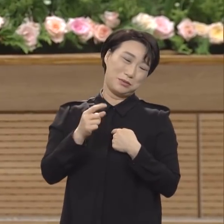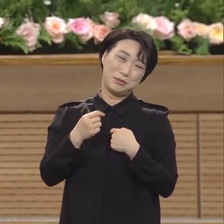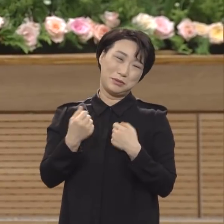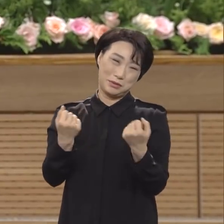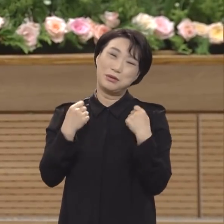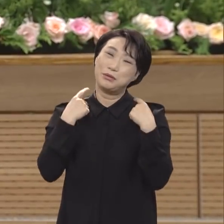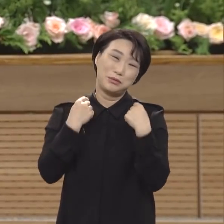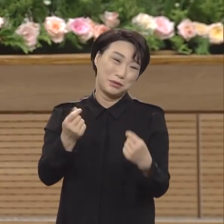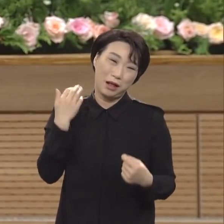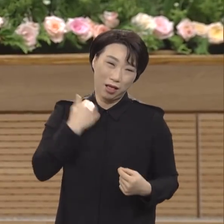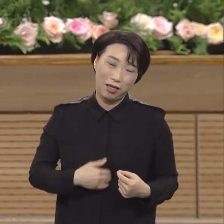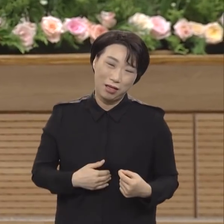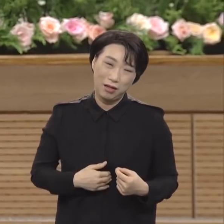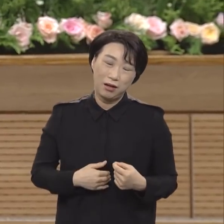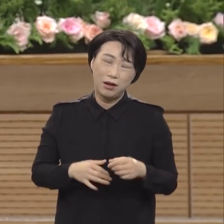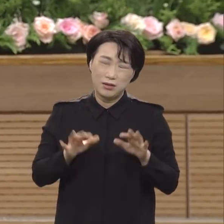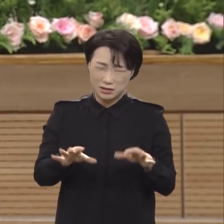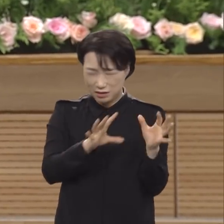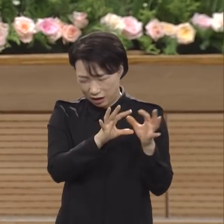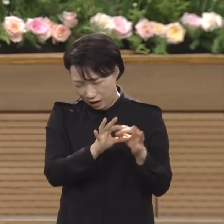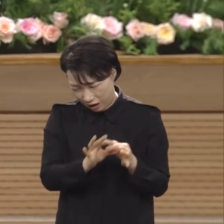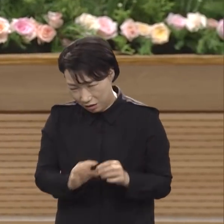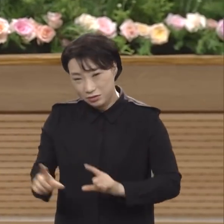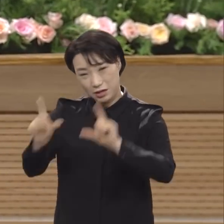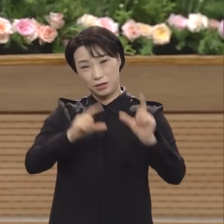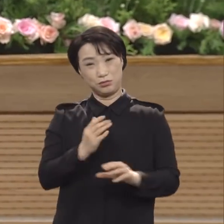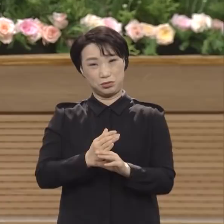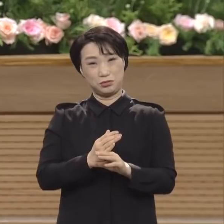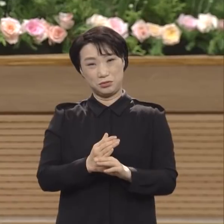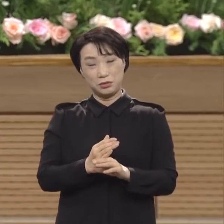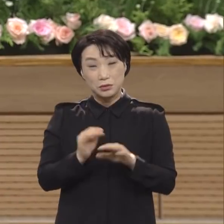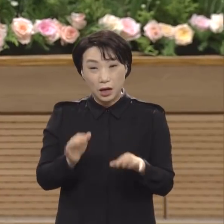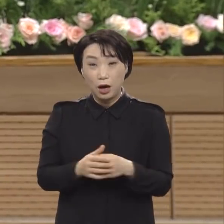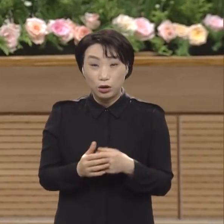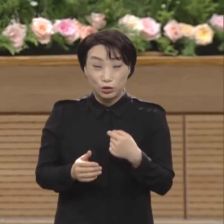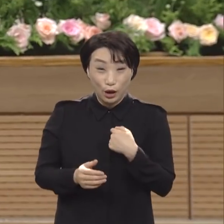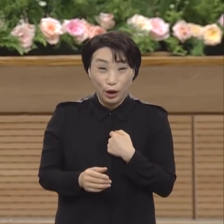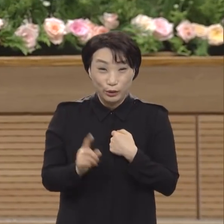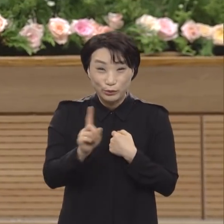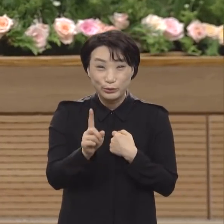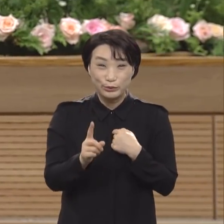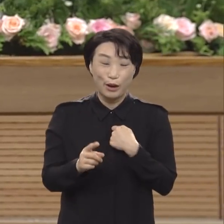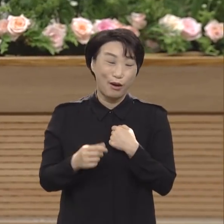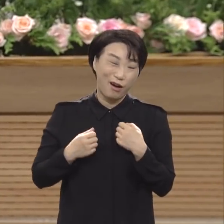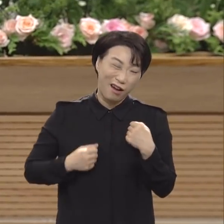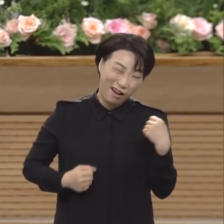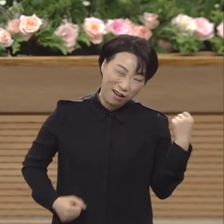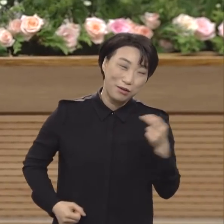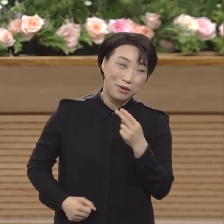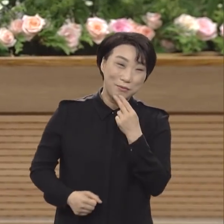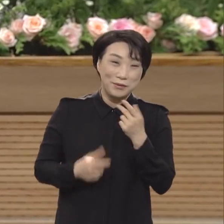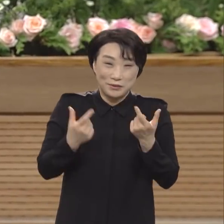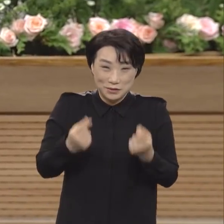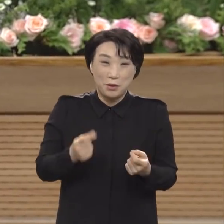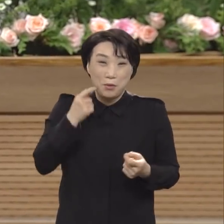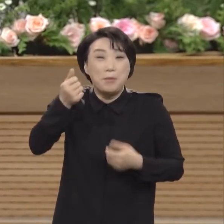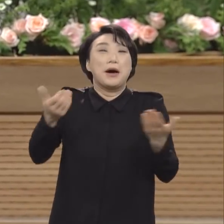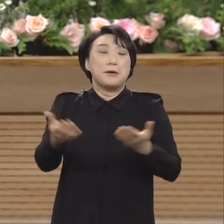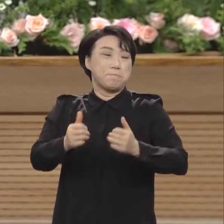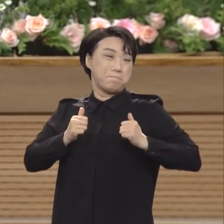될 만큼 힘들어가면 여기까지 오면서도 힘들지 않은 것처럼 목회할 수 있는